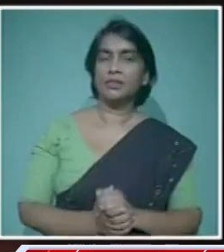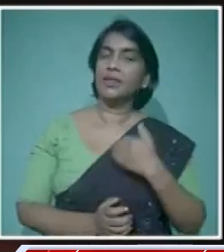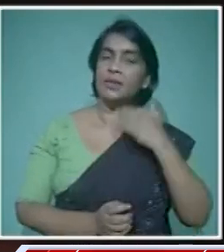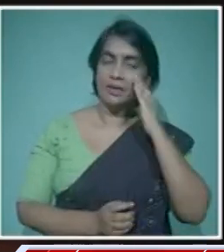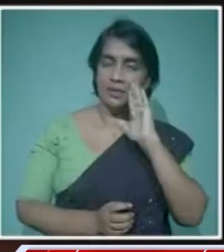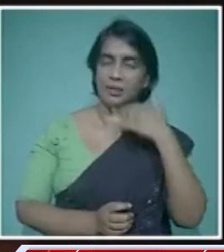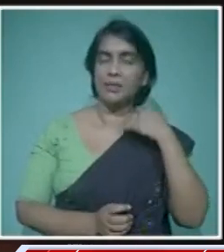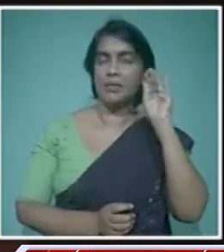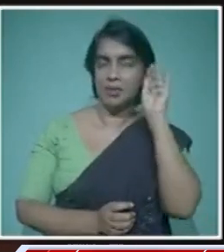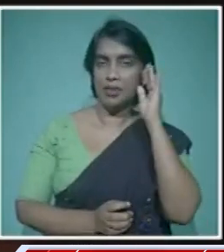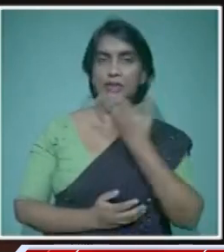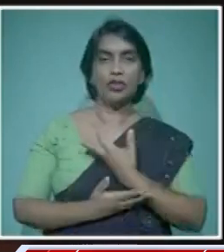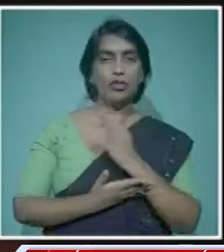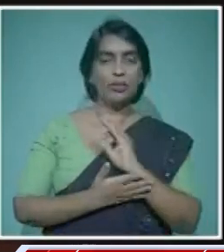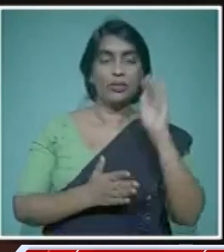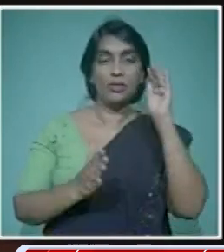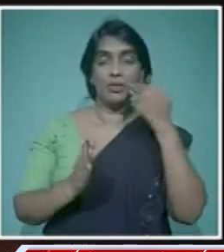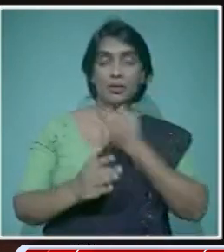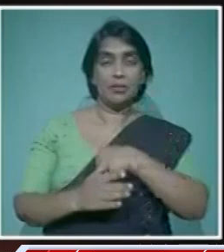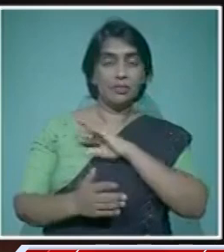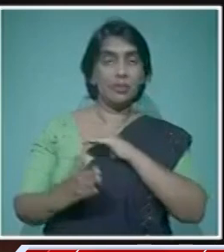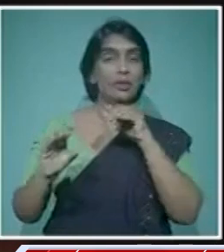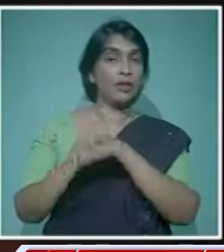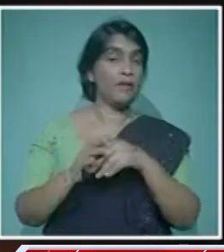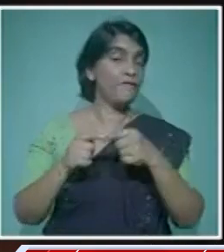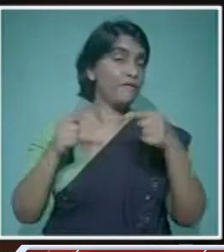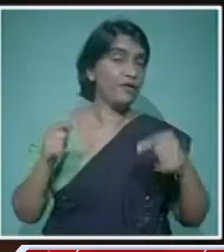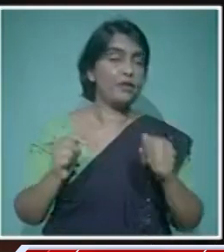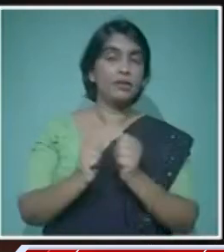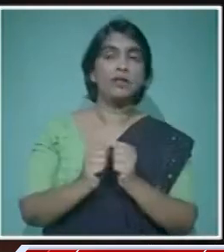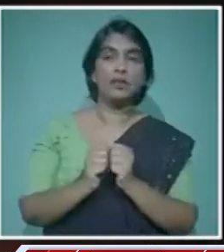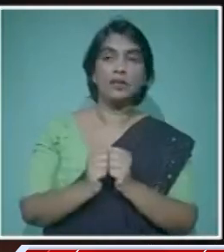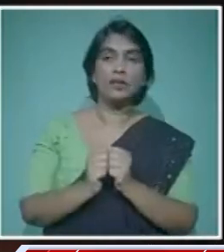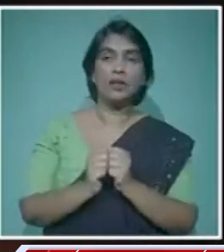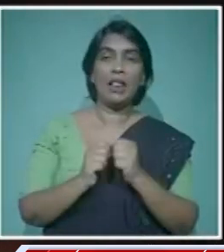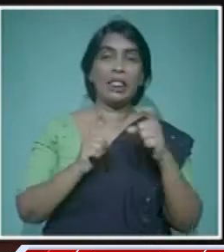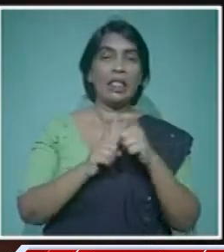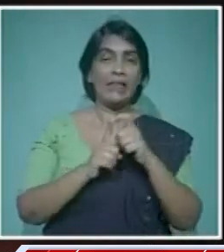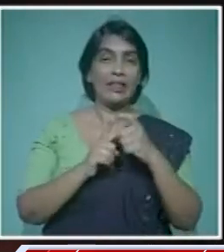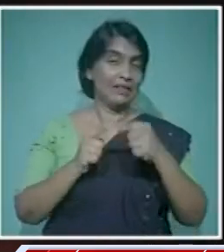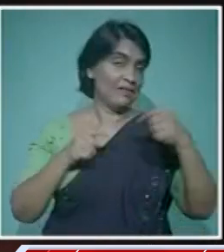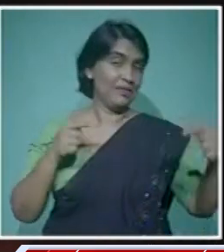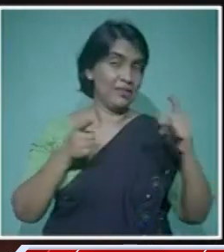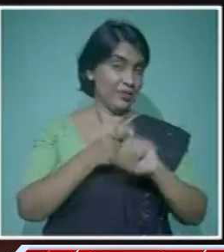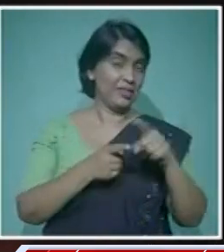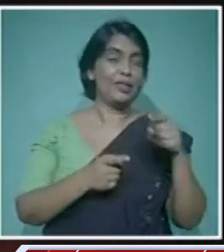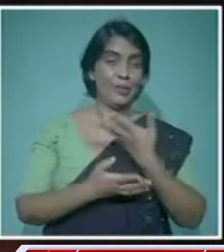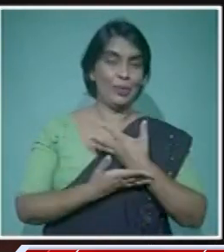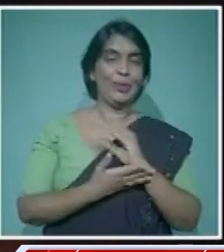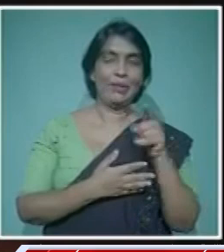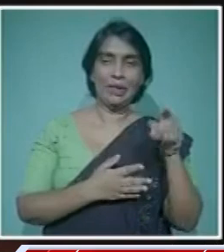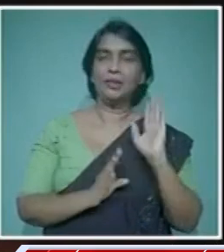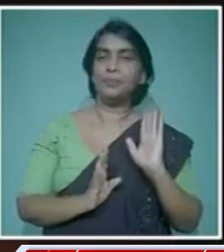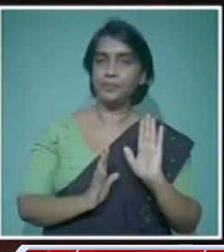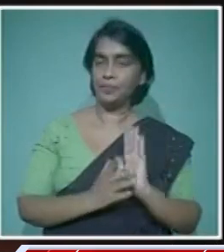සාමාන්‍යයෙන් අපි අහලා තියෙන බුදුසසුනේ පැවිදි වෙලා බුදුන් වහන්සේට විරුද්ධ වැඩ කරේ කටයුතු කරේ දේවදත්ත කියලා